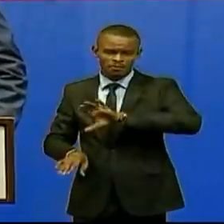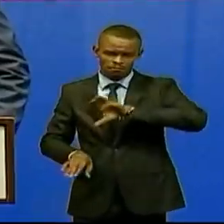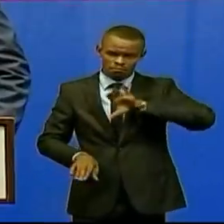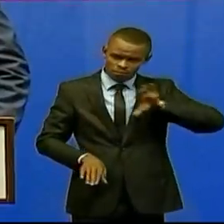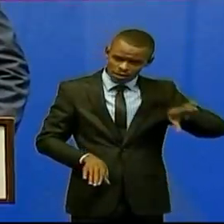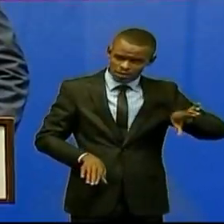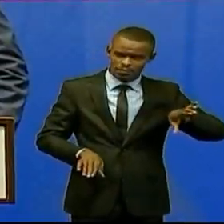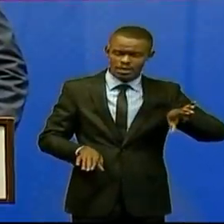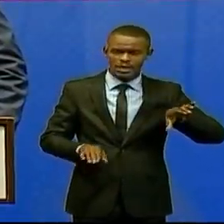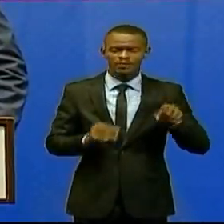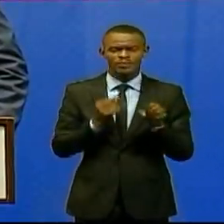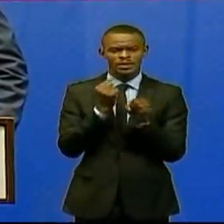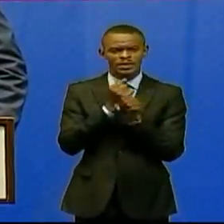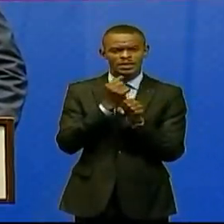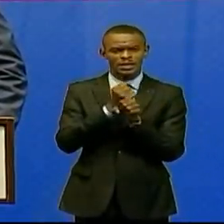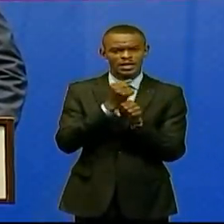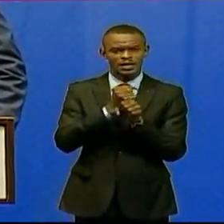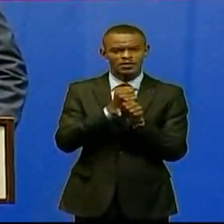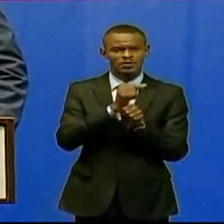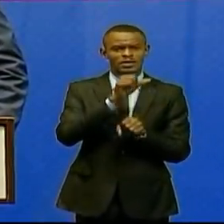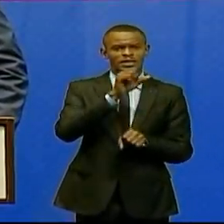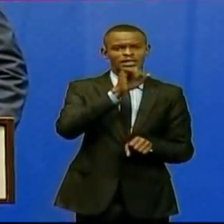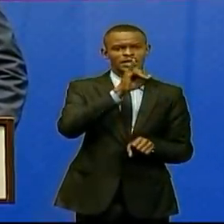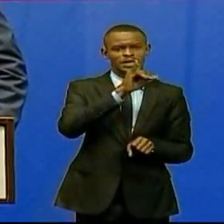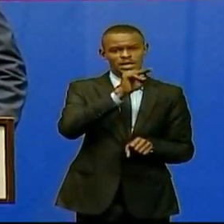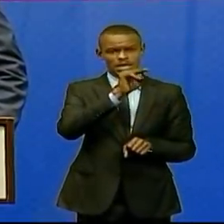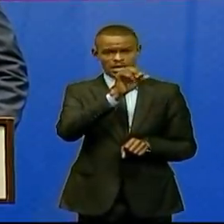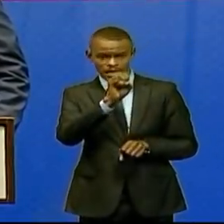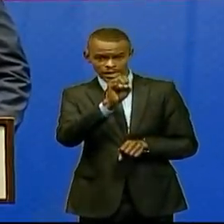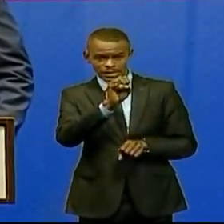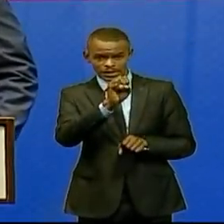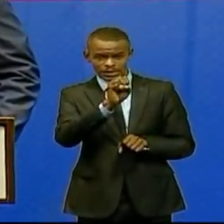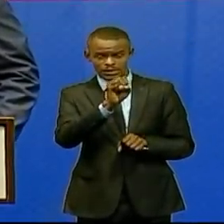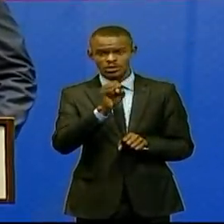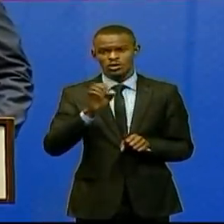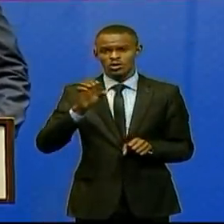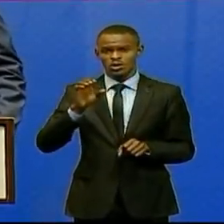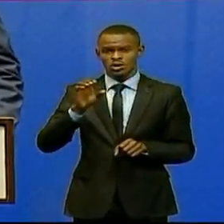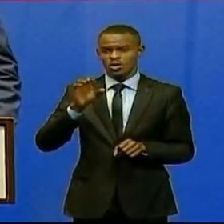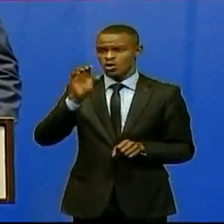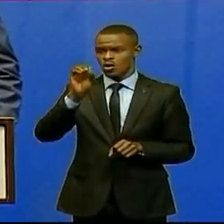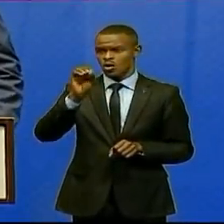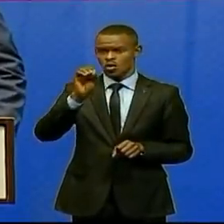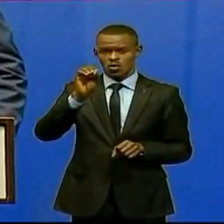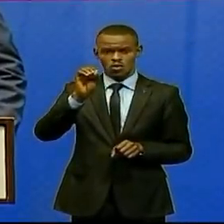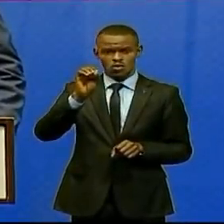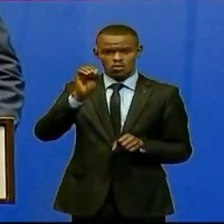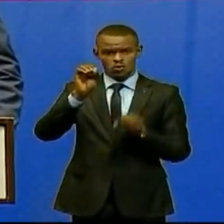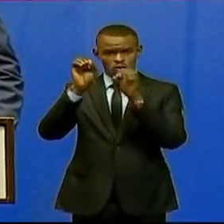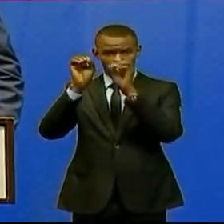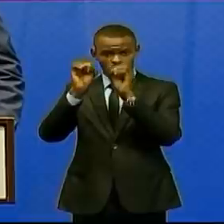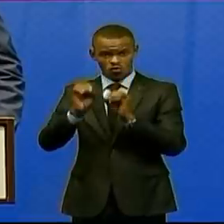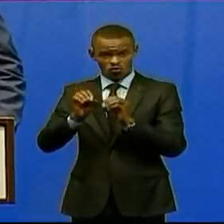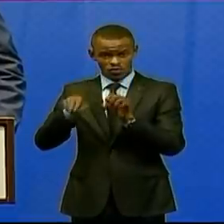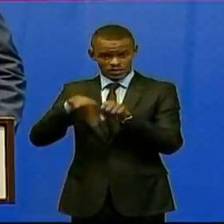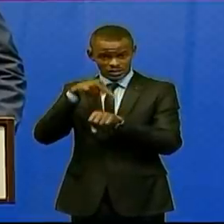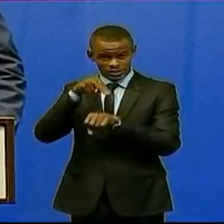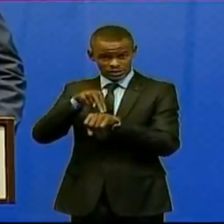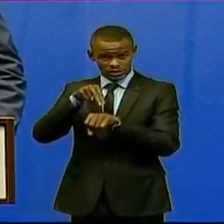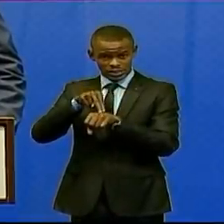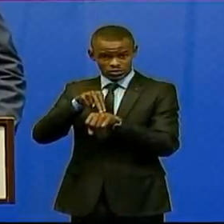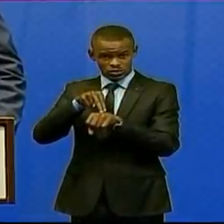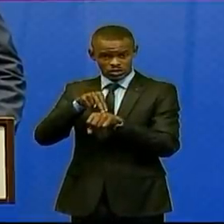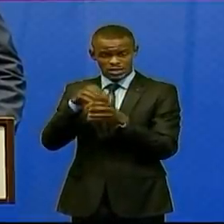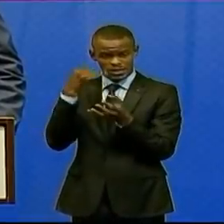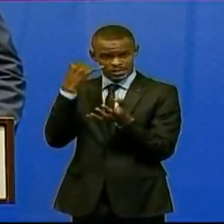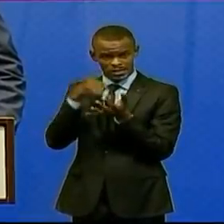l'Institut national des statistiques INS et l'Office national de l'identification de la population ONIP. Dans le